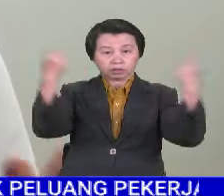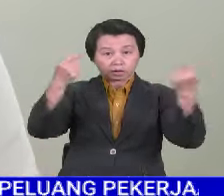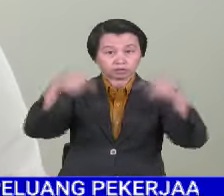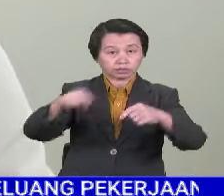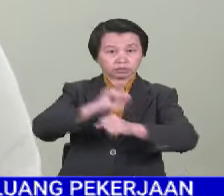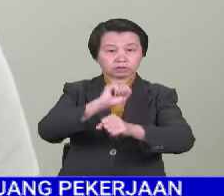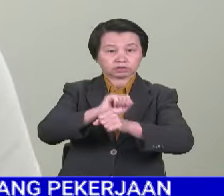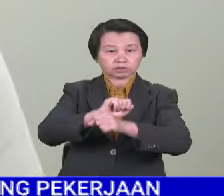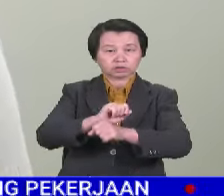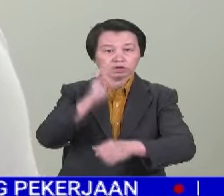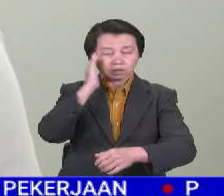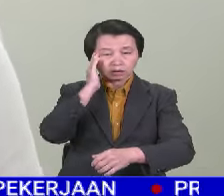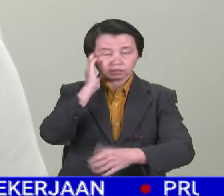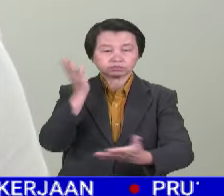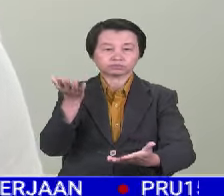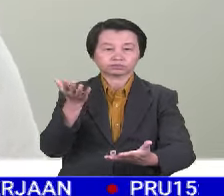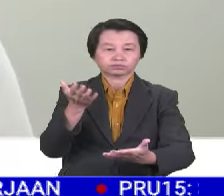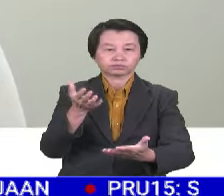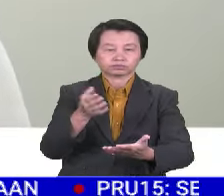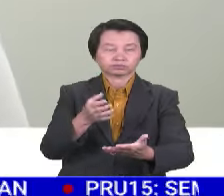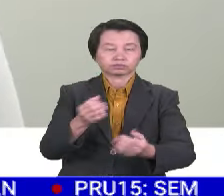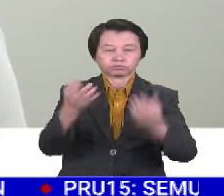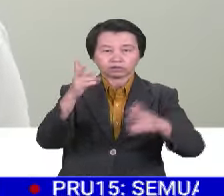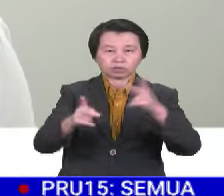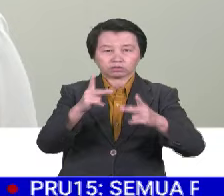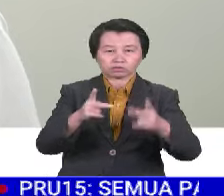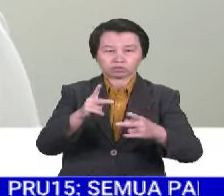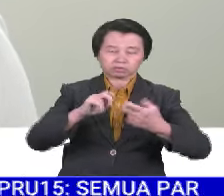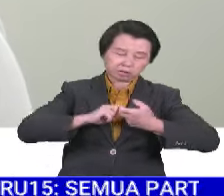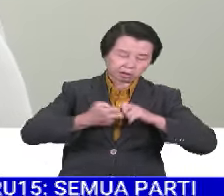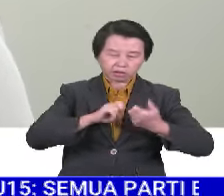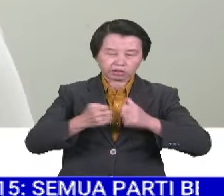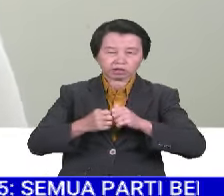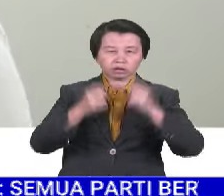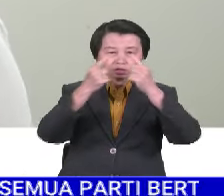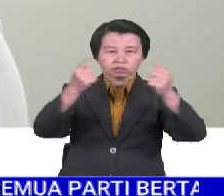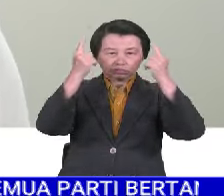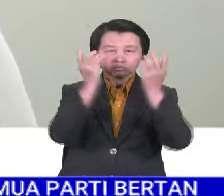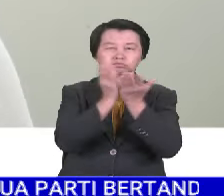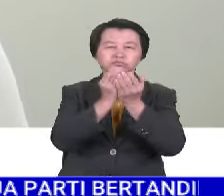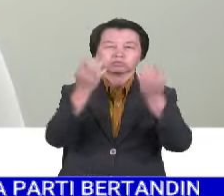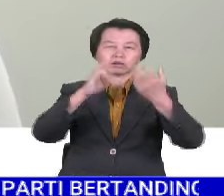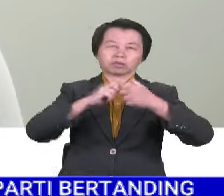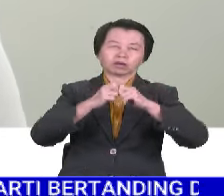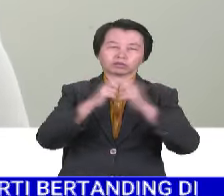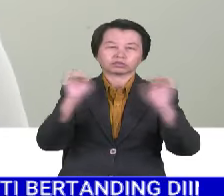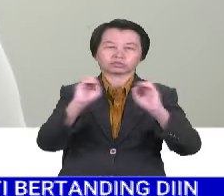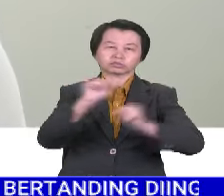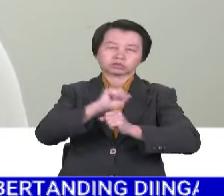kita tahu since pandemic terlampau banyak orang yang affected dan graduan banyak yang affected. So dengan adanya benda